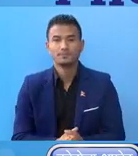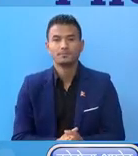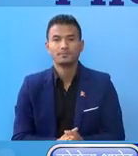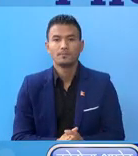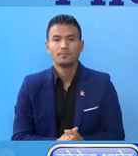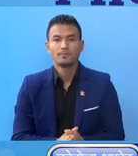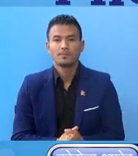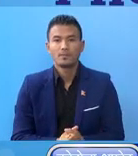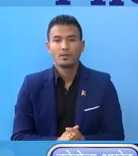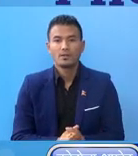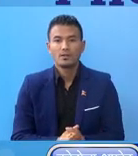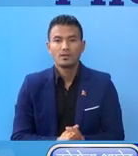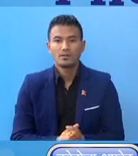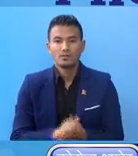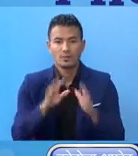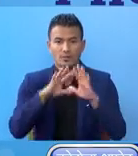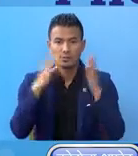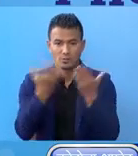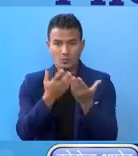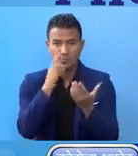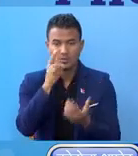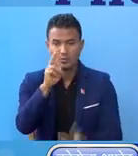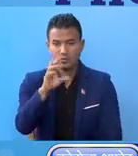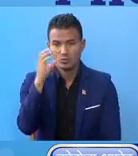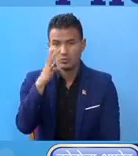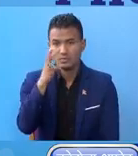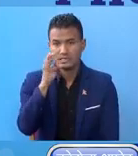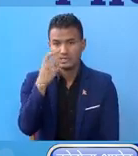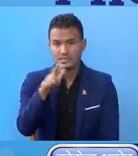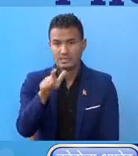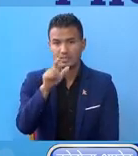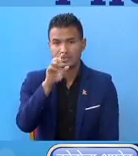छ। विश्वमा